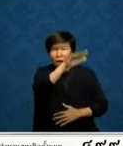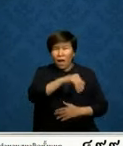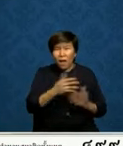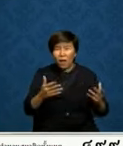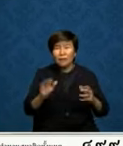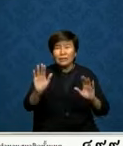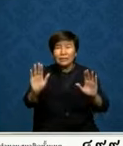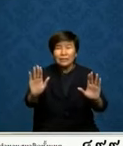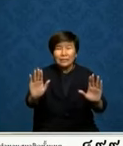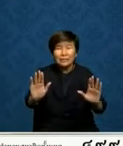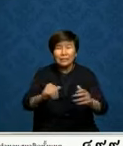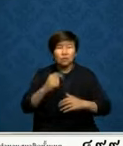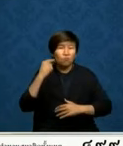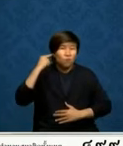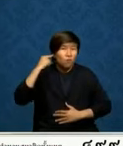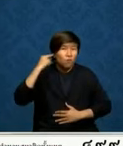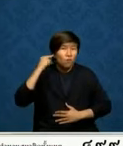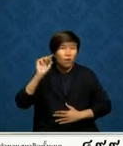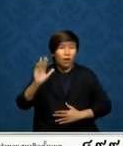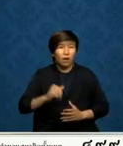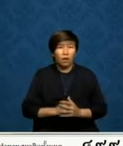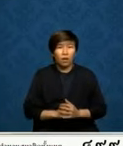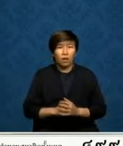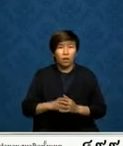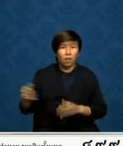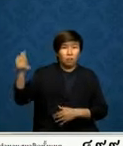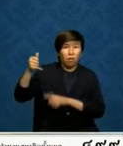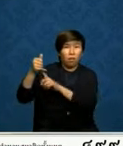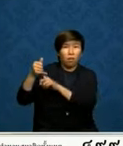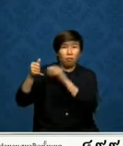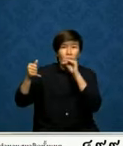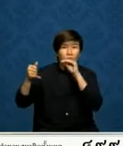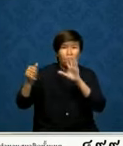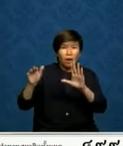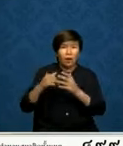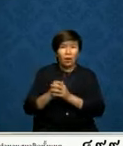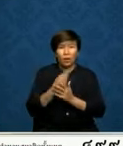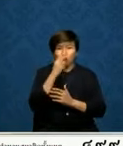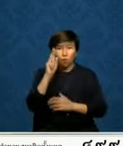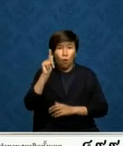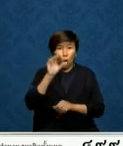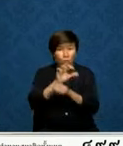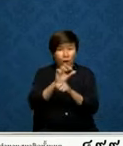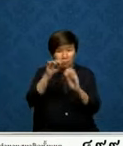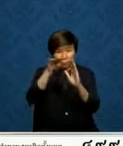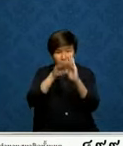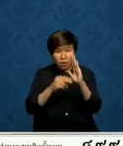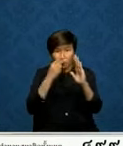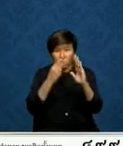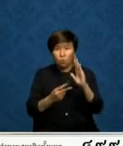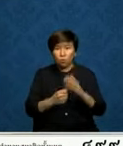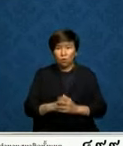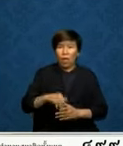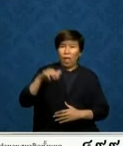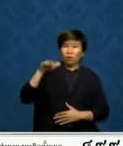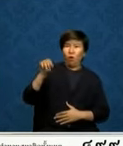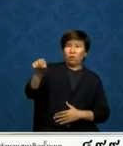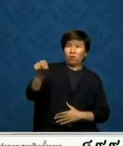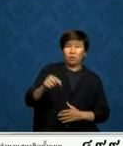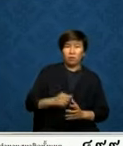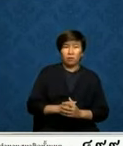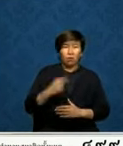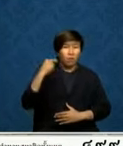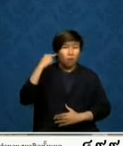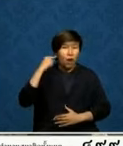วฟังก่อน ฟังก่อนครับไม่ใช่คุณขึ้นมาสวนไปอ่านข้อบังคับให้ดีไอ้น้องฟังดิครับคุ